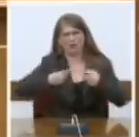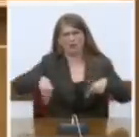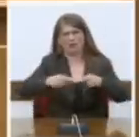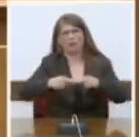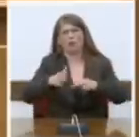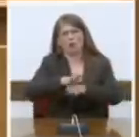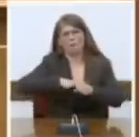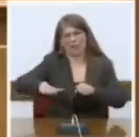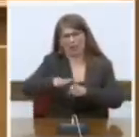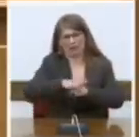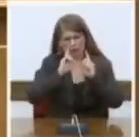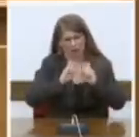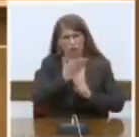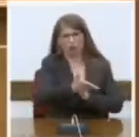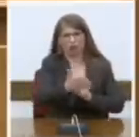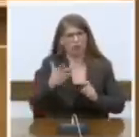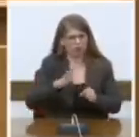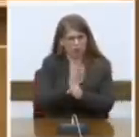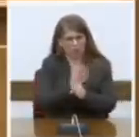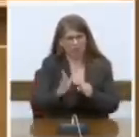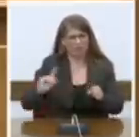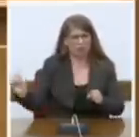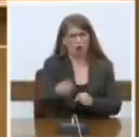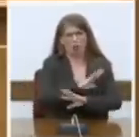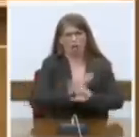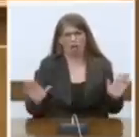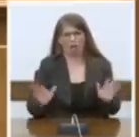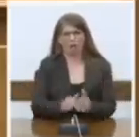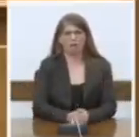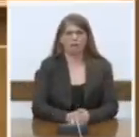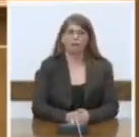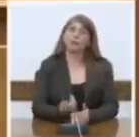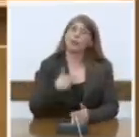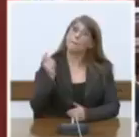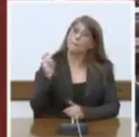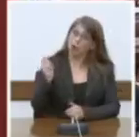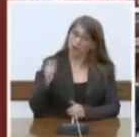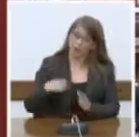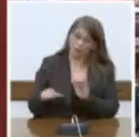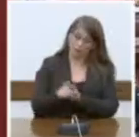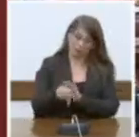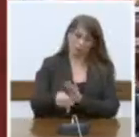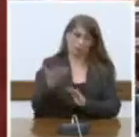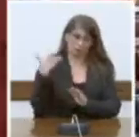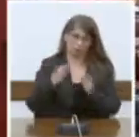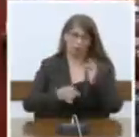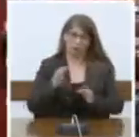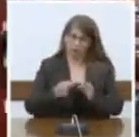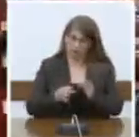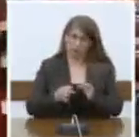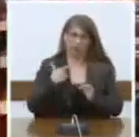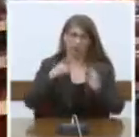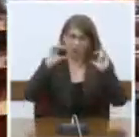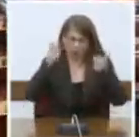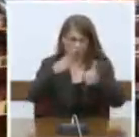δεν θα είχε μείνει τίποτα όρθιο. Η πολιτική μας επίσης, για να επιστρέψω σε αυτό, στηρίζεται και σε βασικές αρχές όπως είναι η